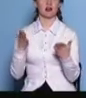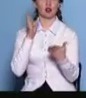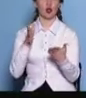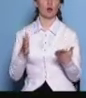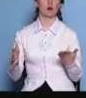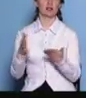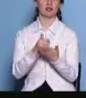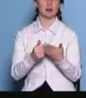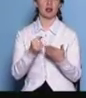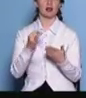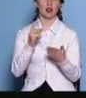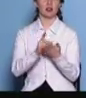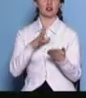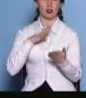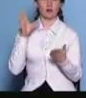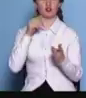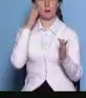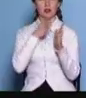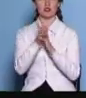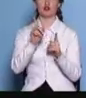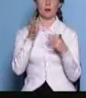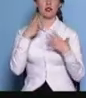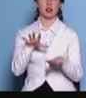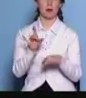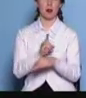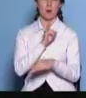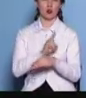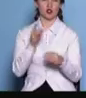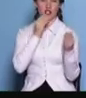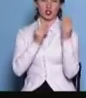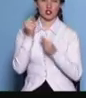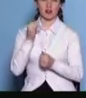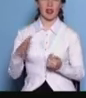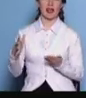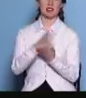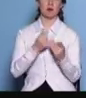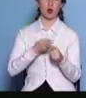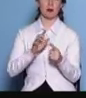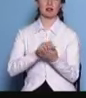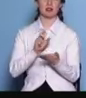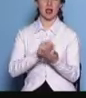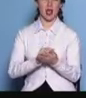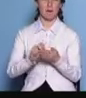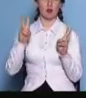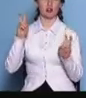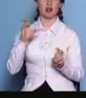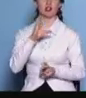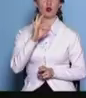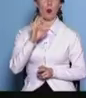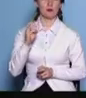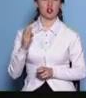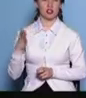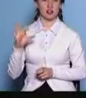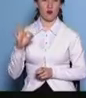абсолютно прозрачной, чтобы не допустить мошенничества. В Удмуртии сбором средств займется фонд поддержки местных инициатив «Сообщество».